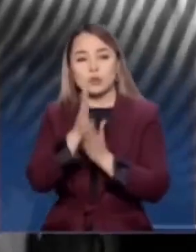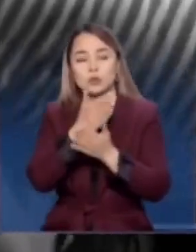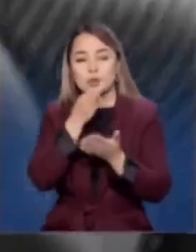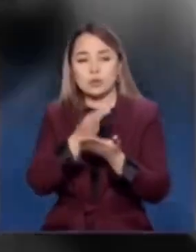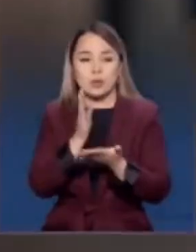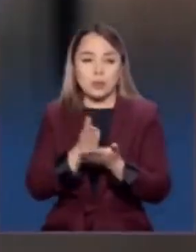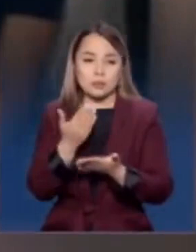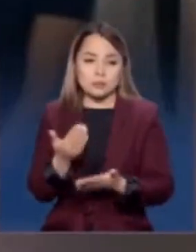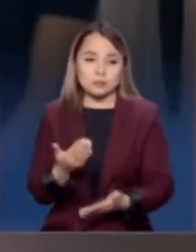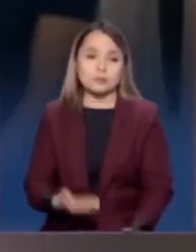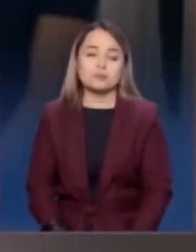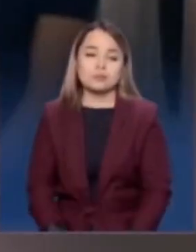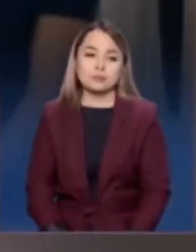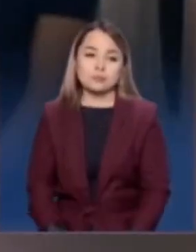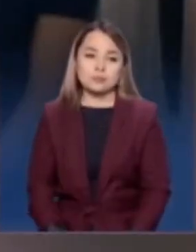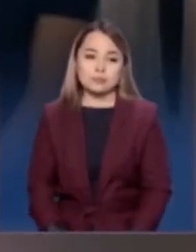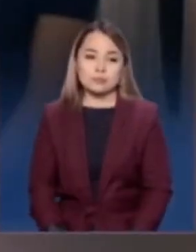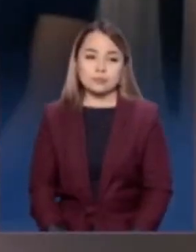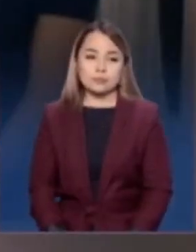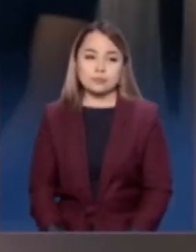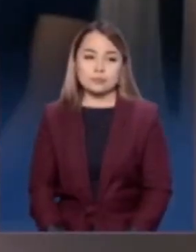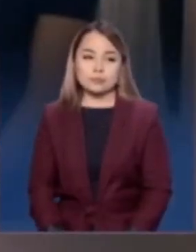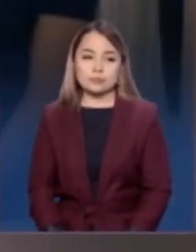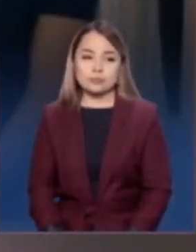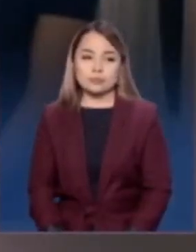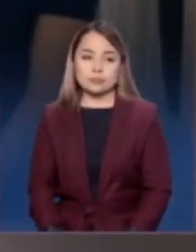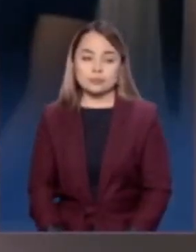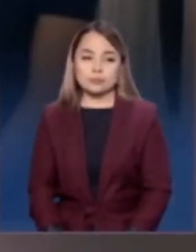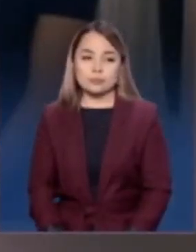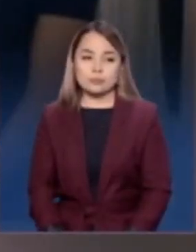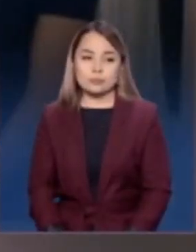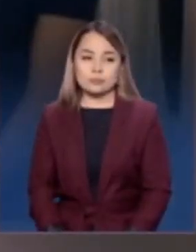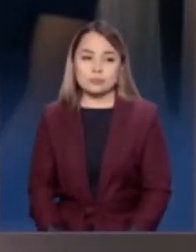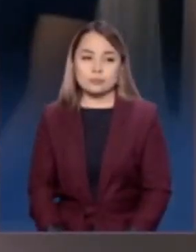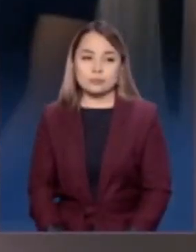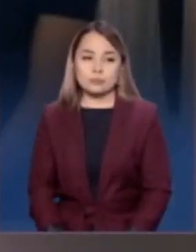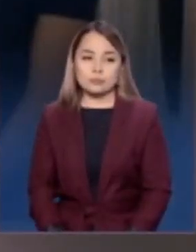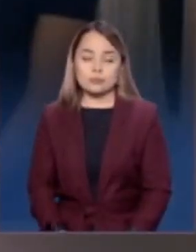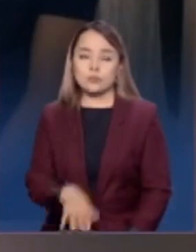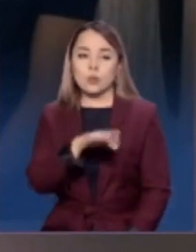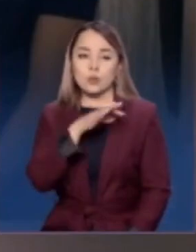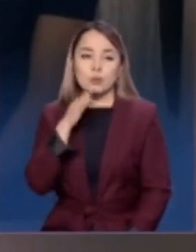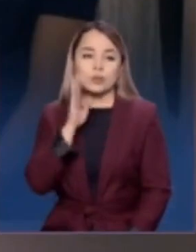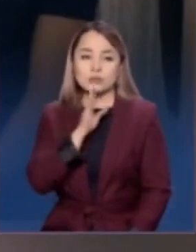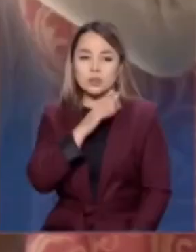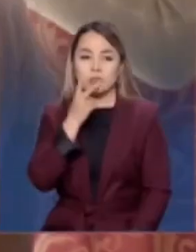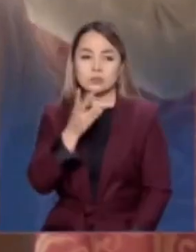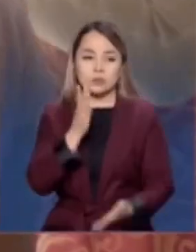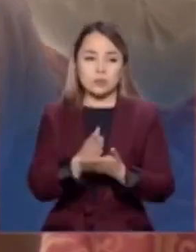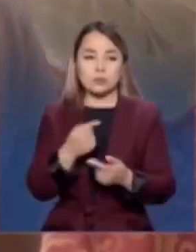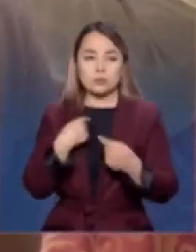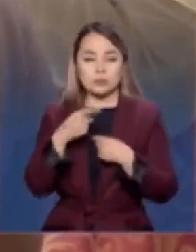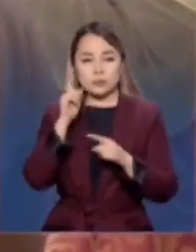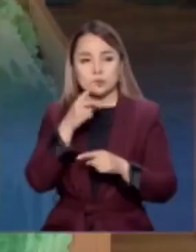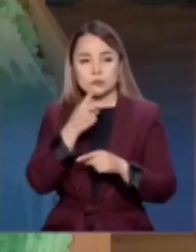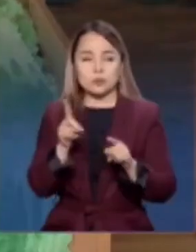көрсетеді. Мен бұндай отаққа көп түстім. Қаншама әйелді көрдім. Ешкімге ештеңе айта алмаймын, басына келгенде